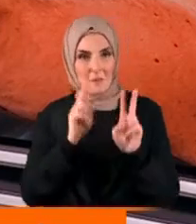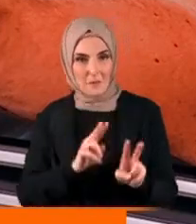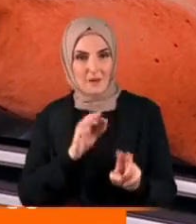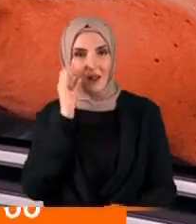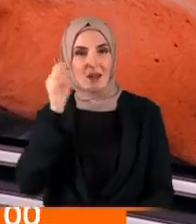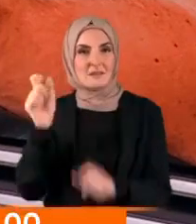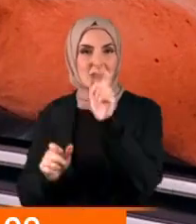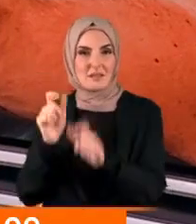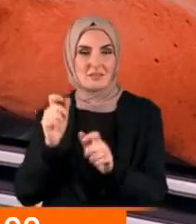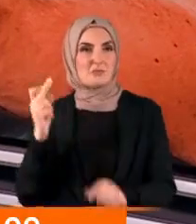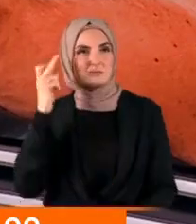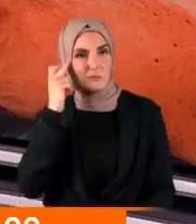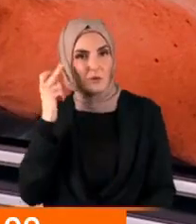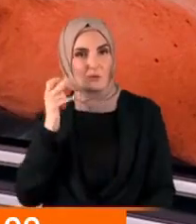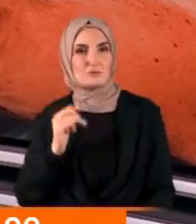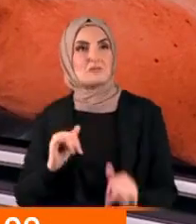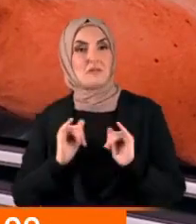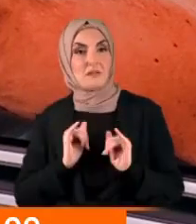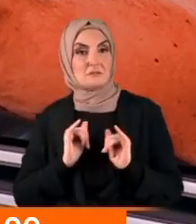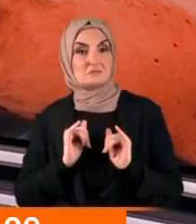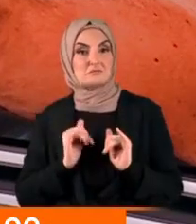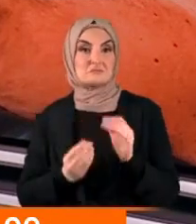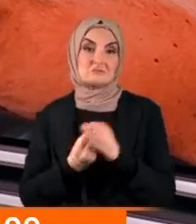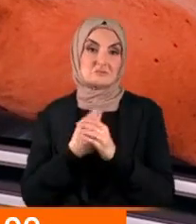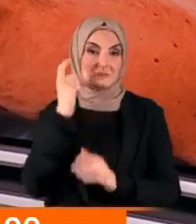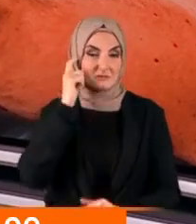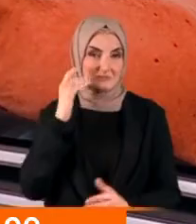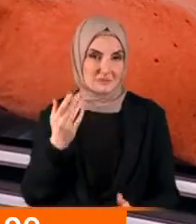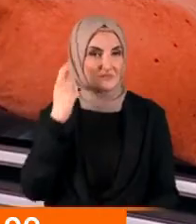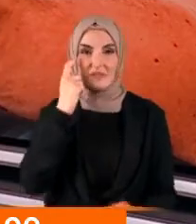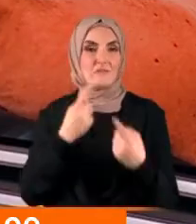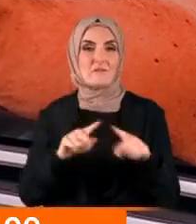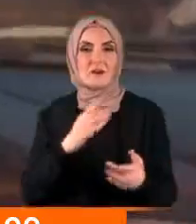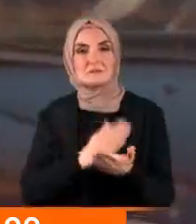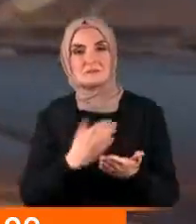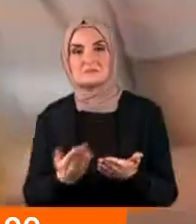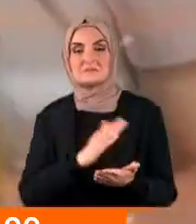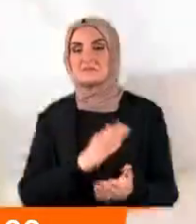çıkaranlar olabilir elbette. Konu haliyle tarafları ikiye böldü.